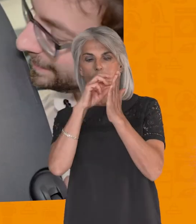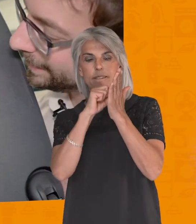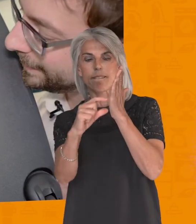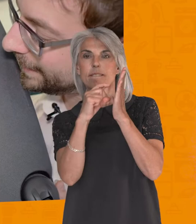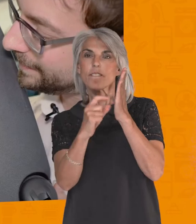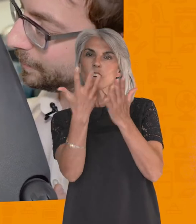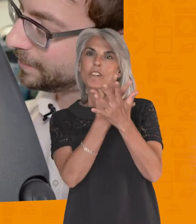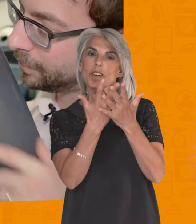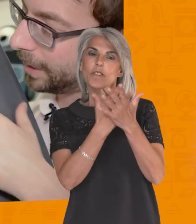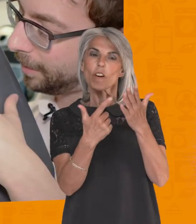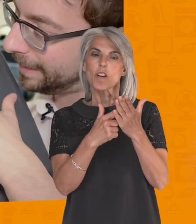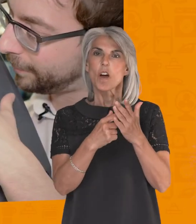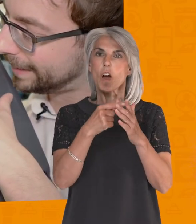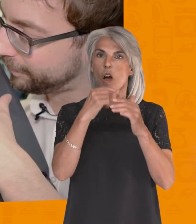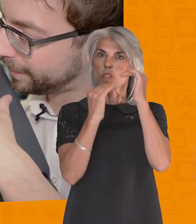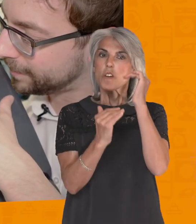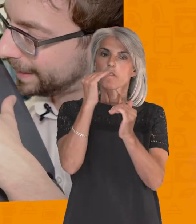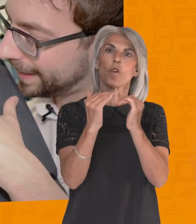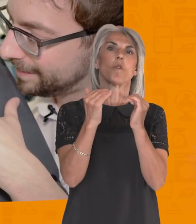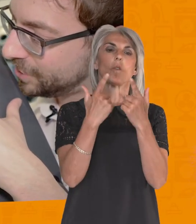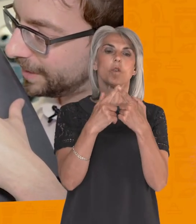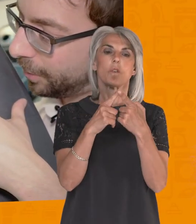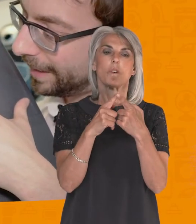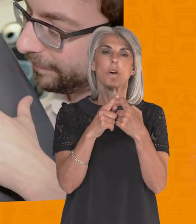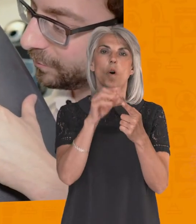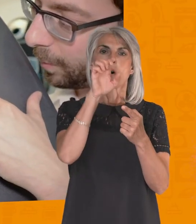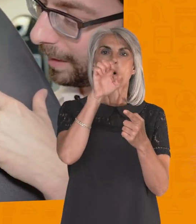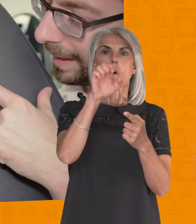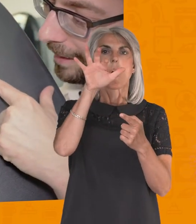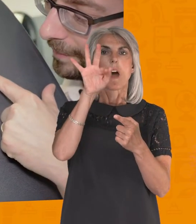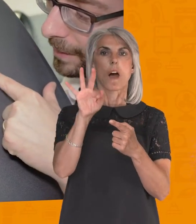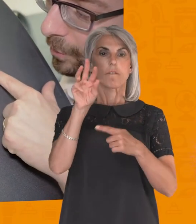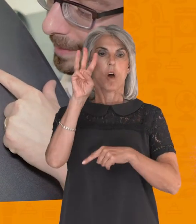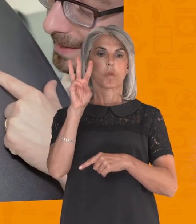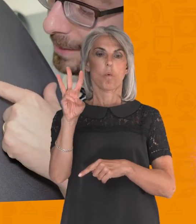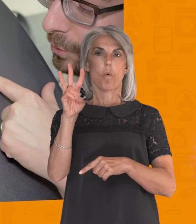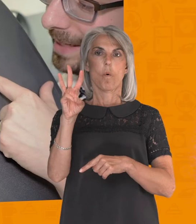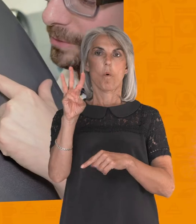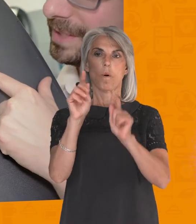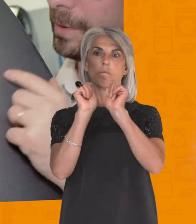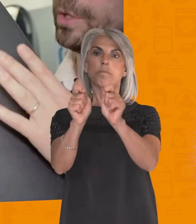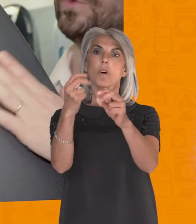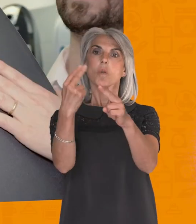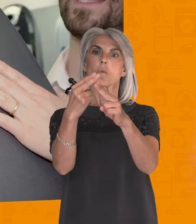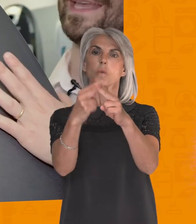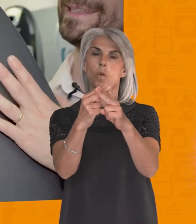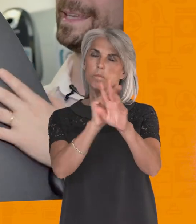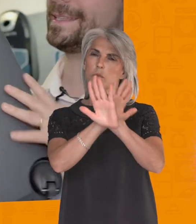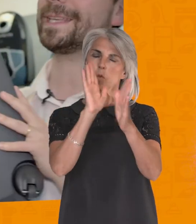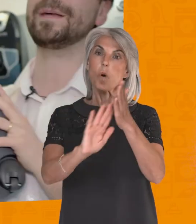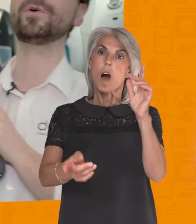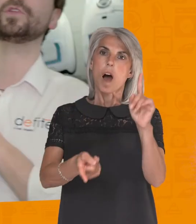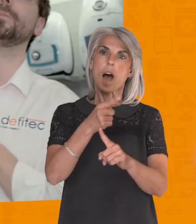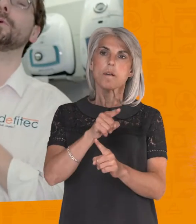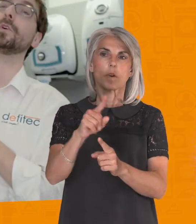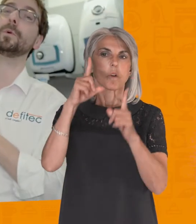signalétique ici on est sur un me voyais la référence ps ge f3 avec le matricule et le type tout ça est très